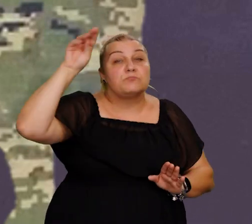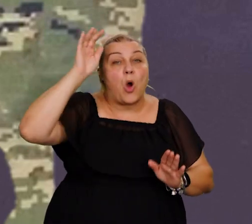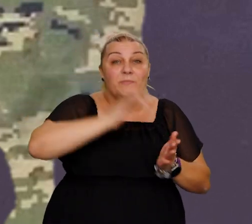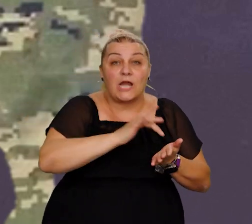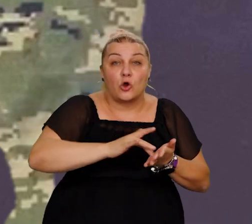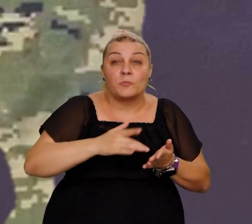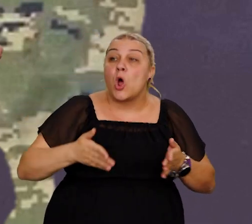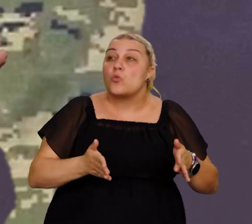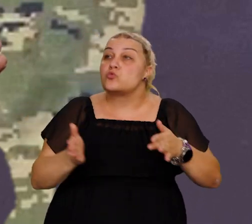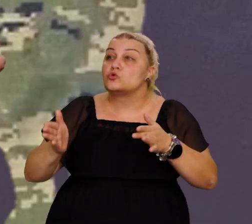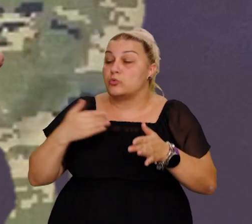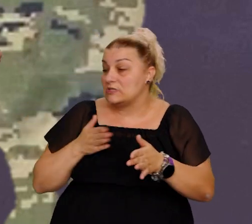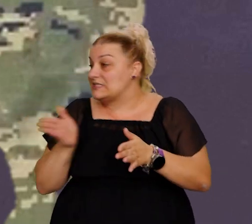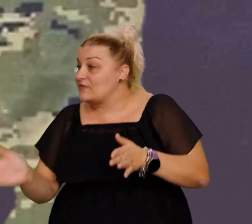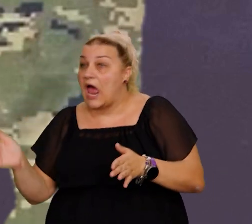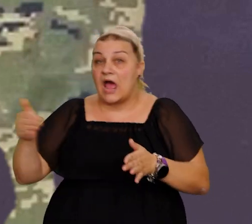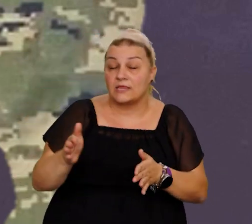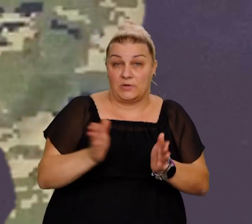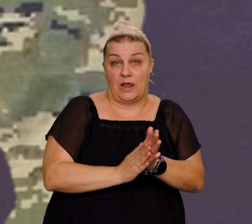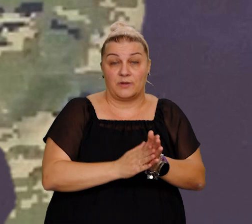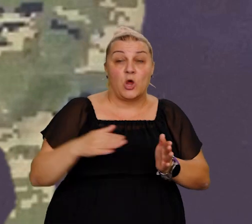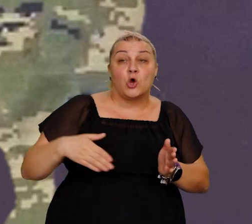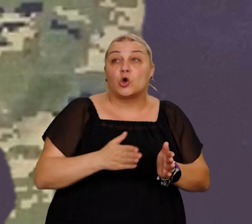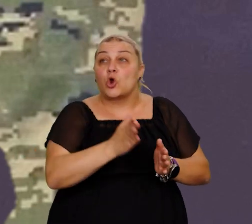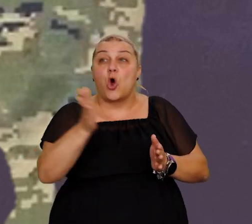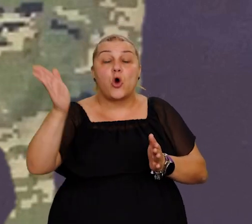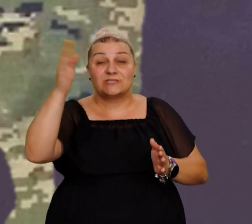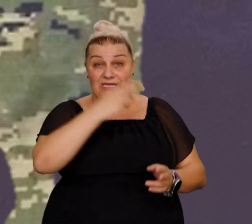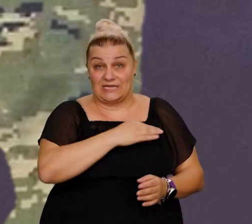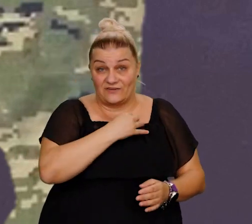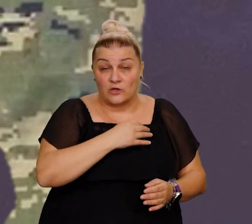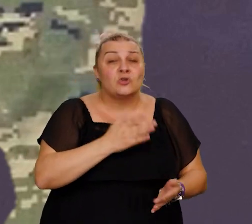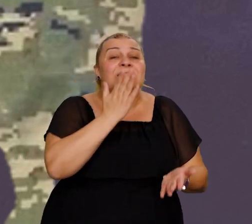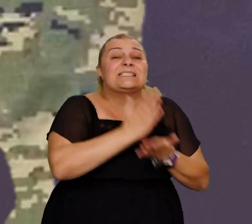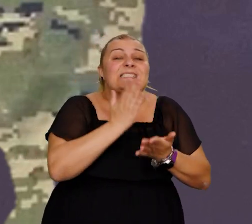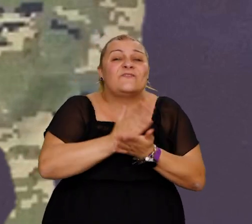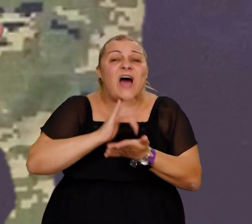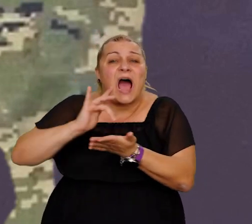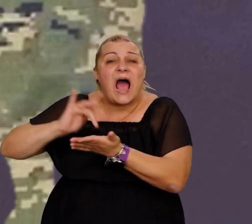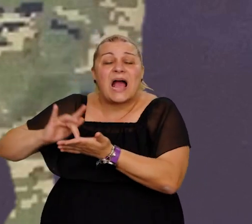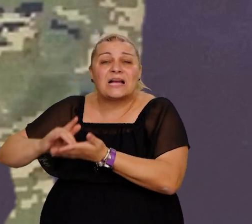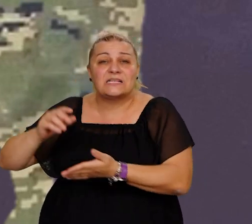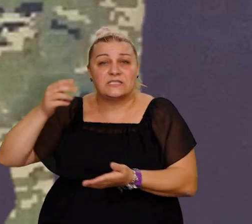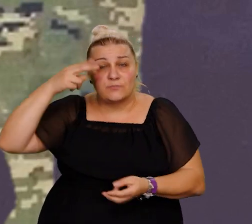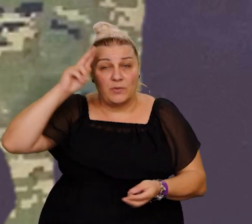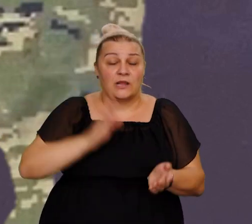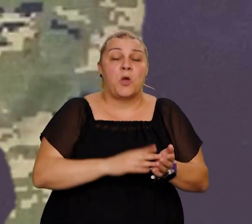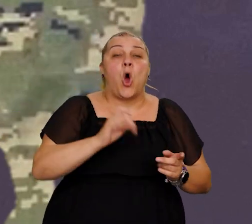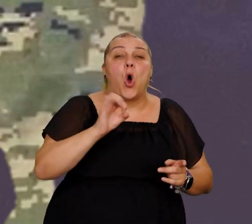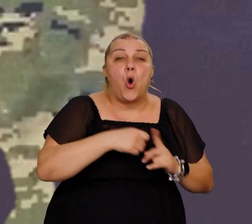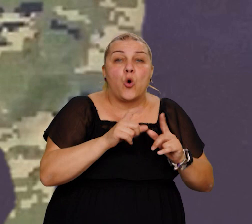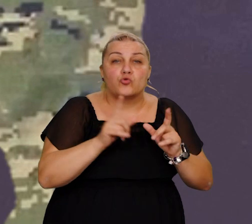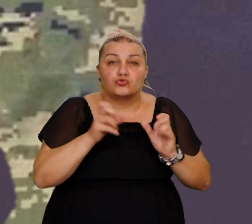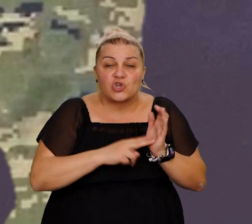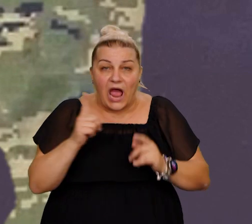obilježja koja su nam na putu. Kad prolazimo kroz Republiku Hrvatsku, znači sva spomene obilježja, pa smo bili u Okučanima, pa smo bili, kažem,